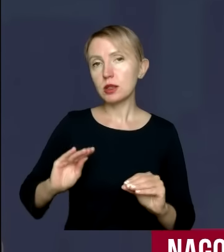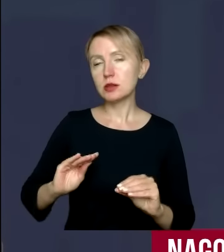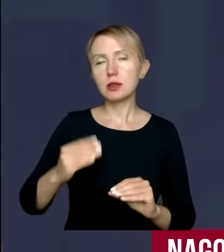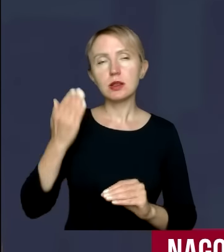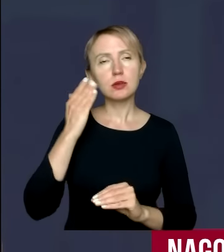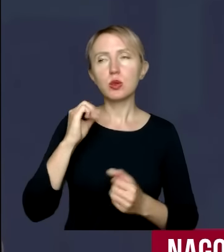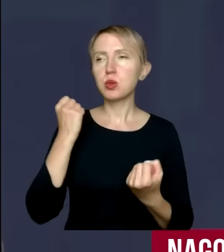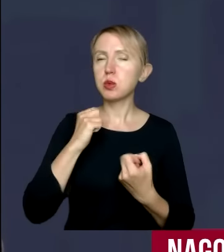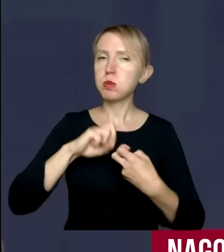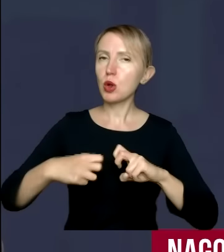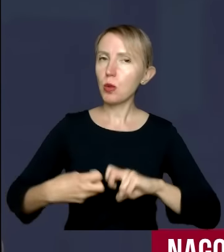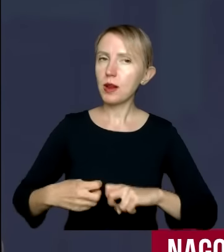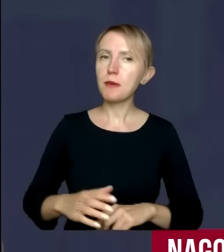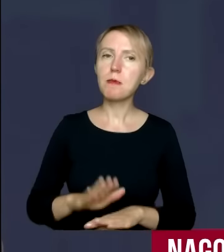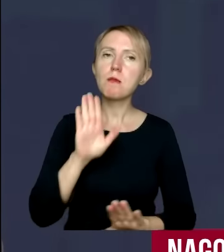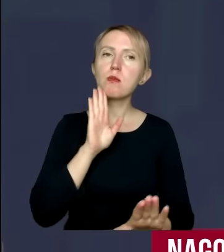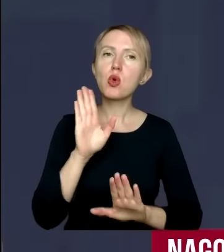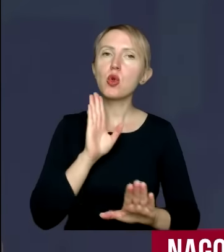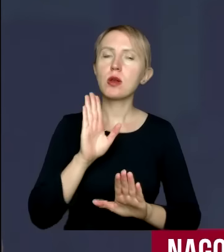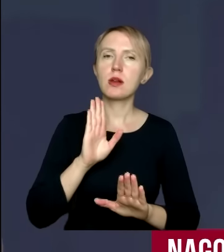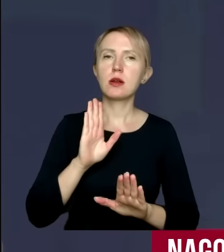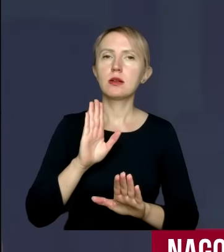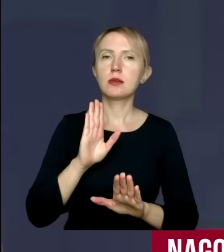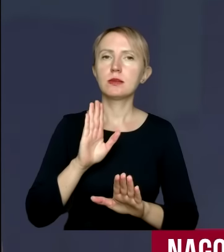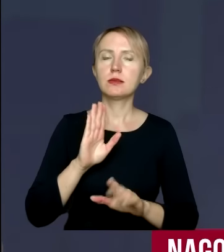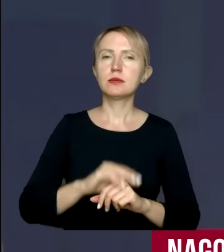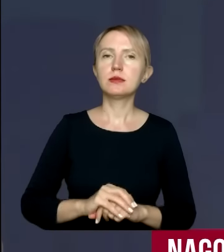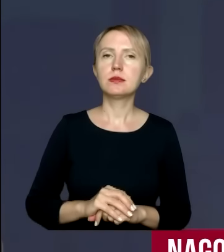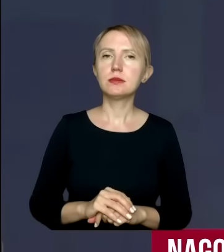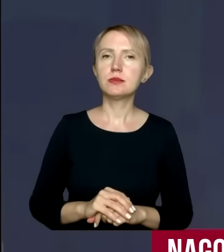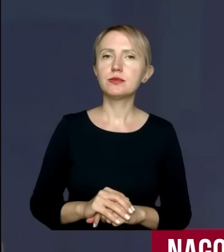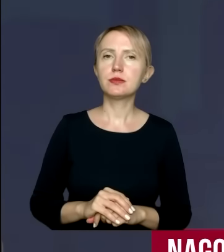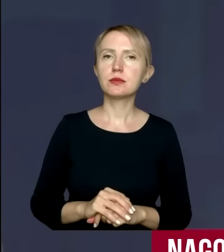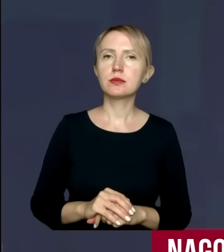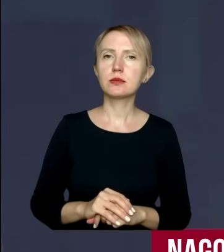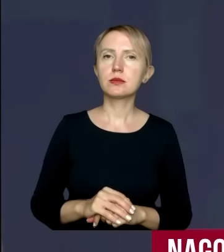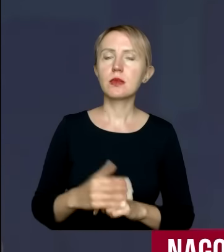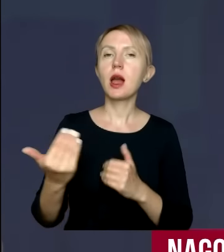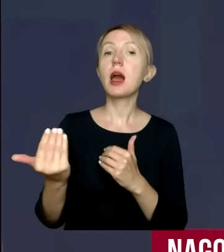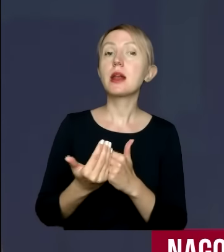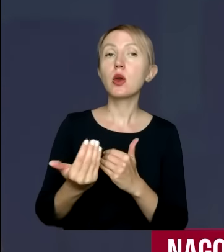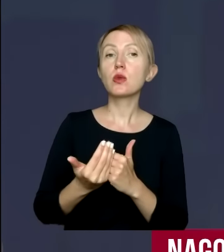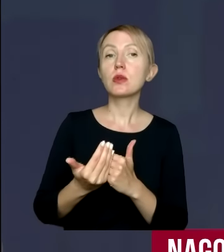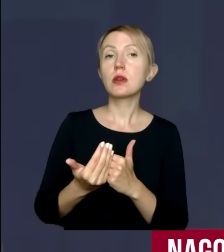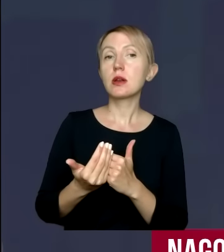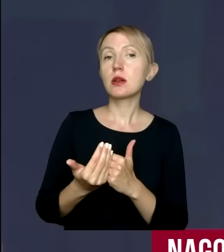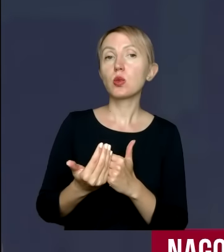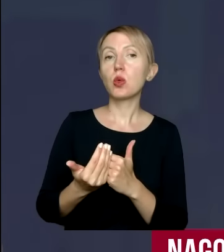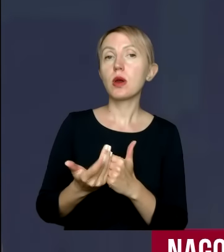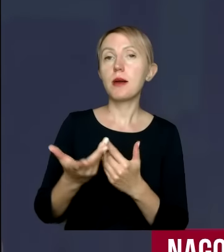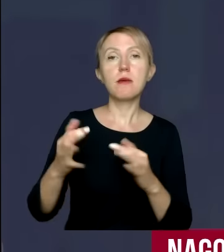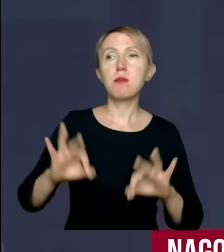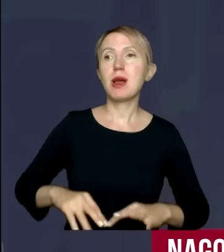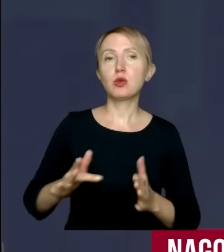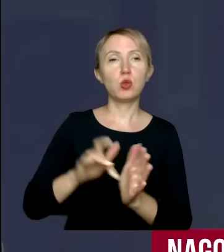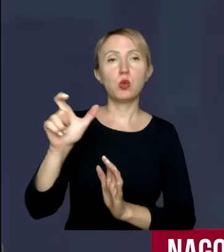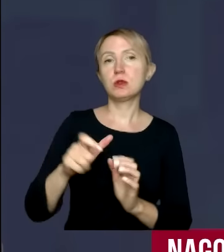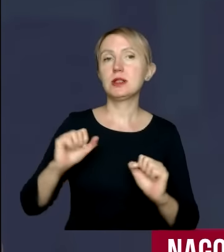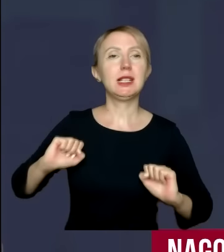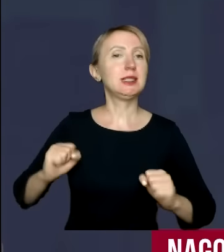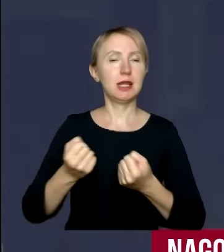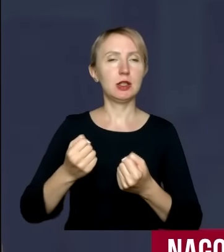problem tak jak w przypadku rachunków o których o których również Pan Donald Tusk nie zabiega żeby był jak najniższe No to tu to co